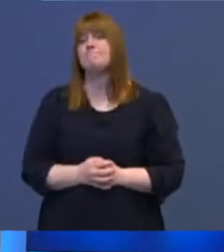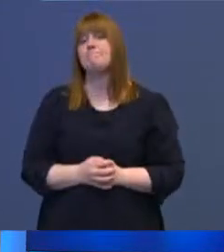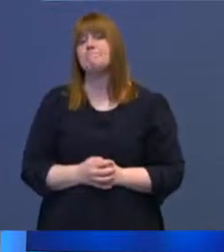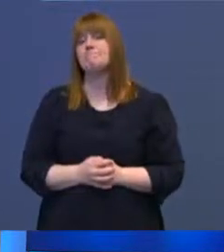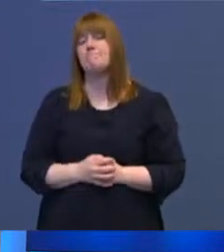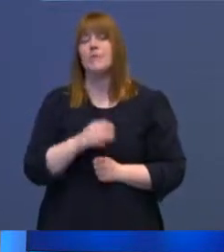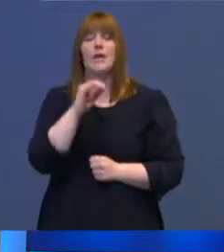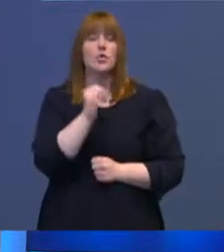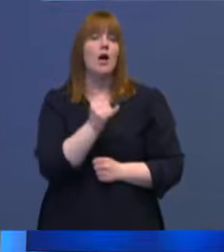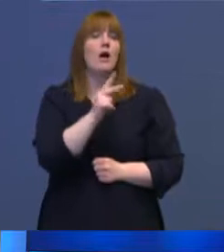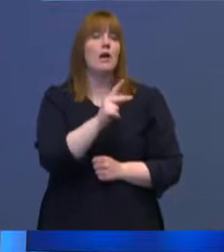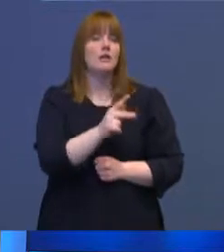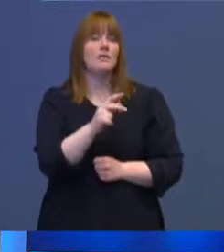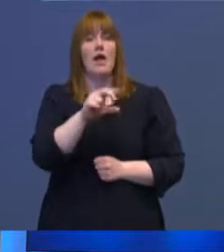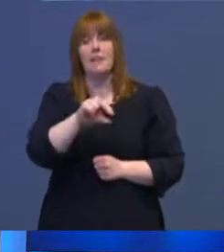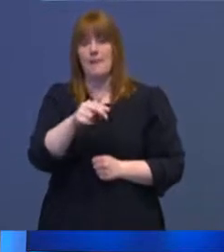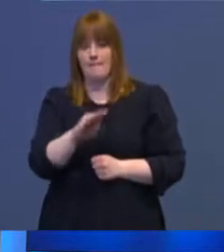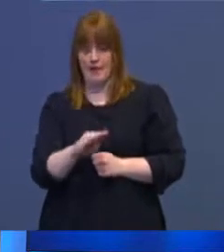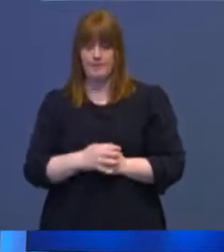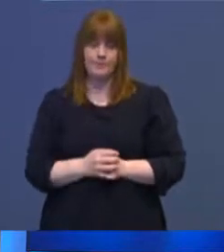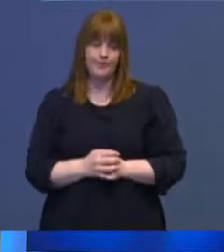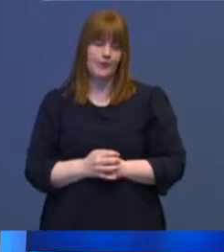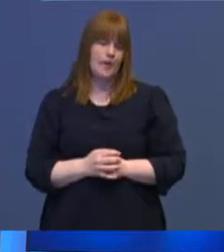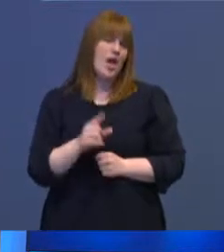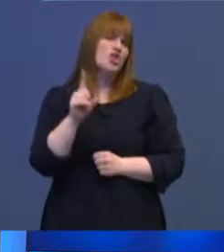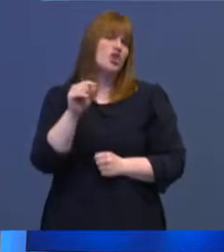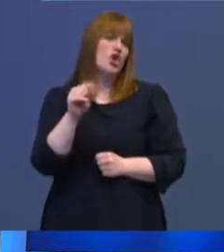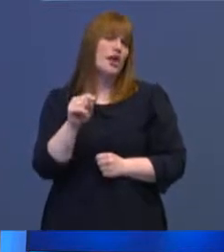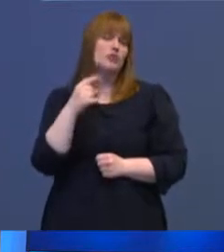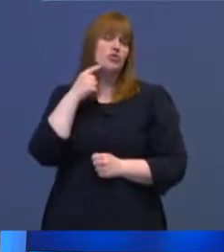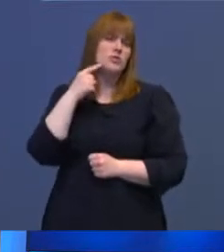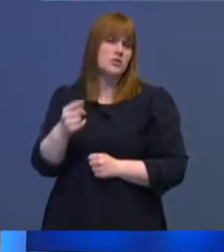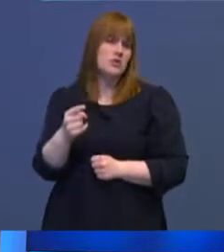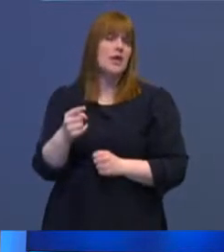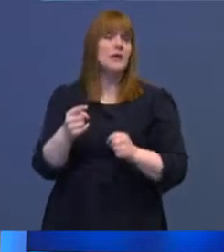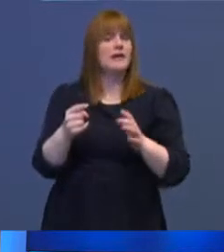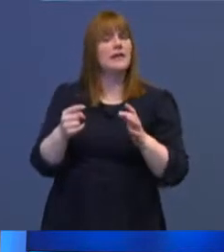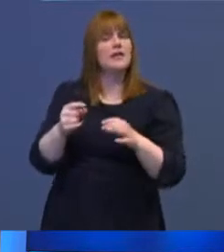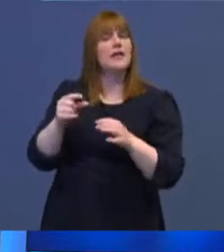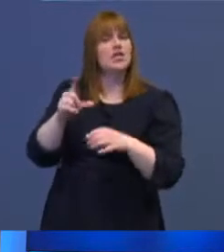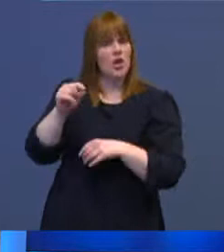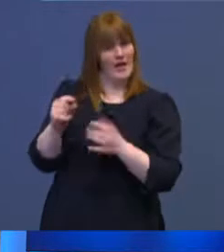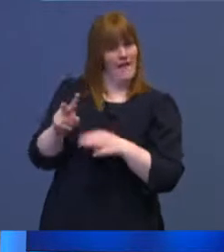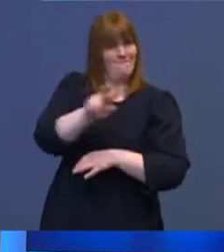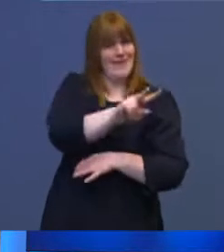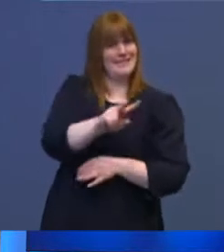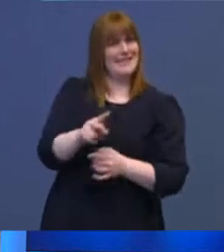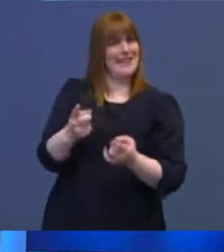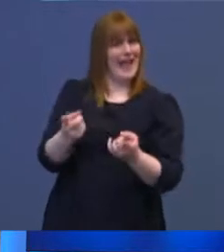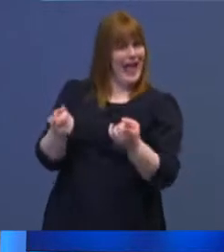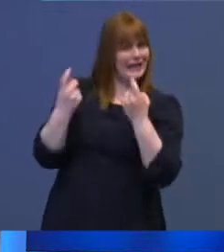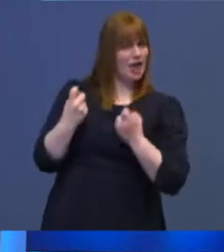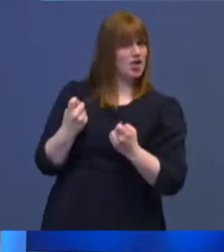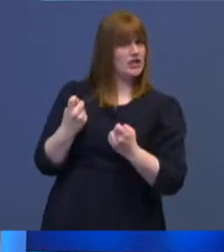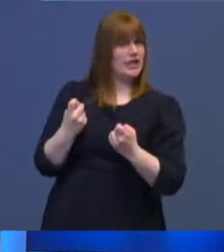Johan Falnes fra NTB. Støre I Stortinget I dag etterlyste Venstre en tydeligere forpliktelse på